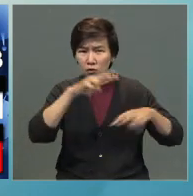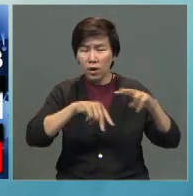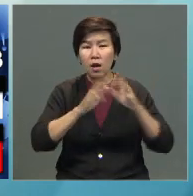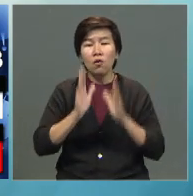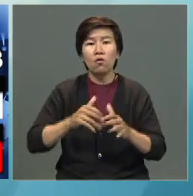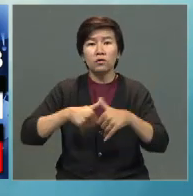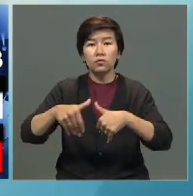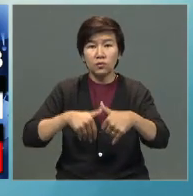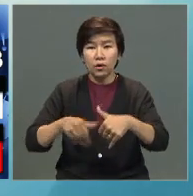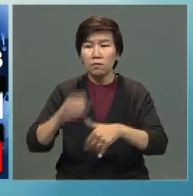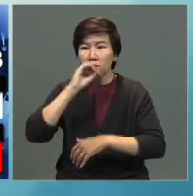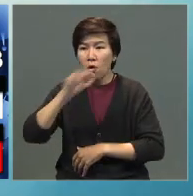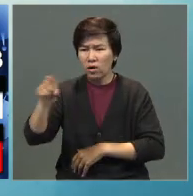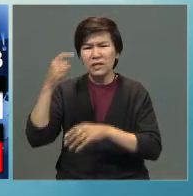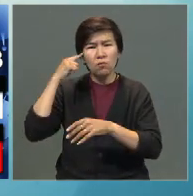เต็มที่ใครที่คิดว่าเคยเป็นกลุ่มเสี่ยงขอรับการตรวจได้เลยนะครับที่เราได้เคยประกาศออกไป